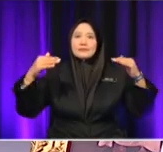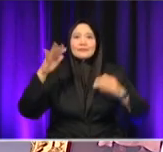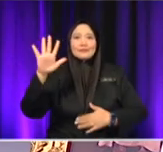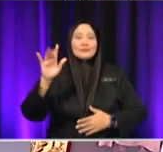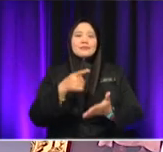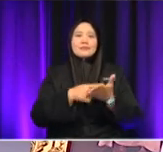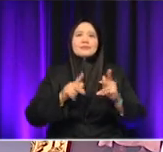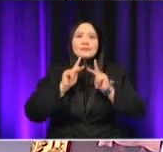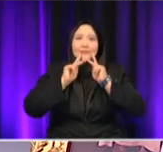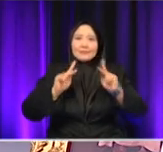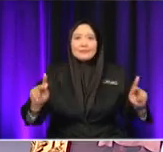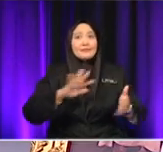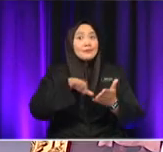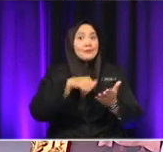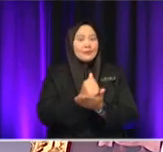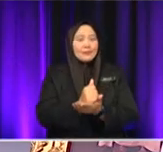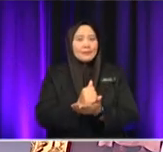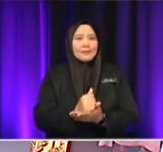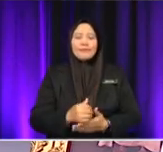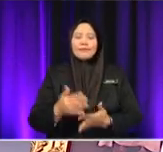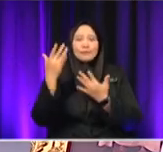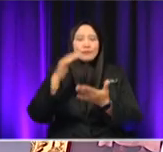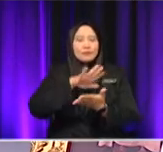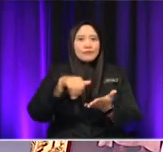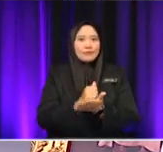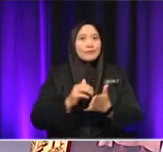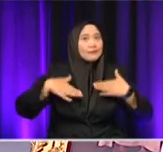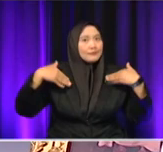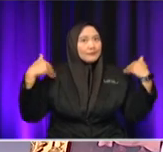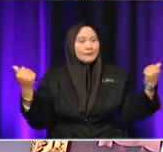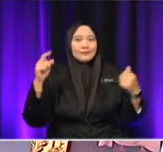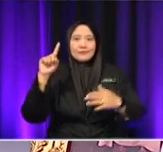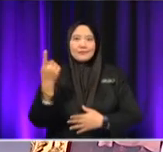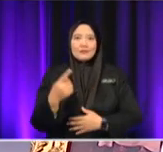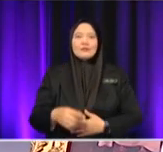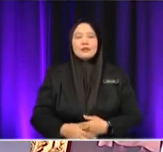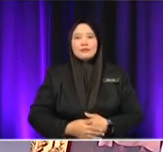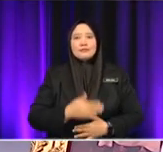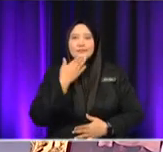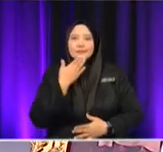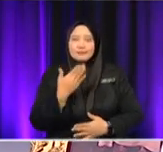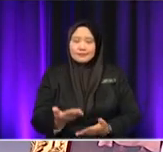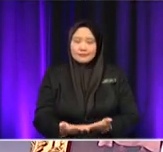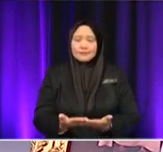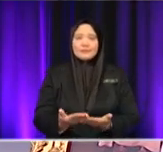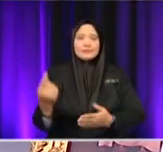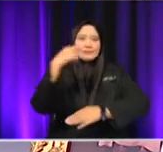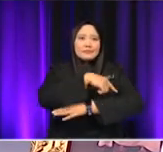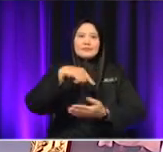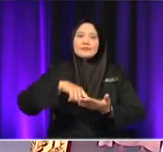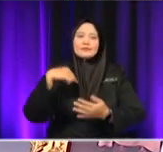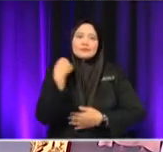murid semua dalam keadaan baik-baik dan sehat sejahtera bagi para penonton sekalian pada hari ini kita nak bawakan kepada anda